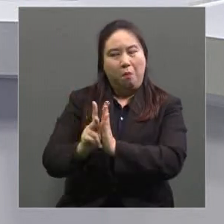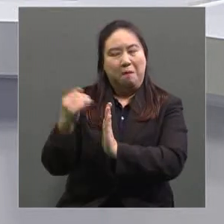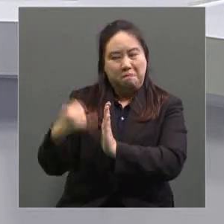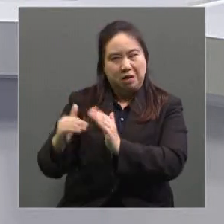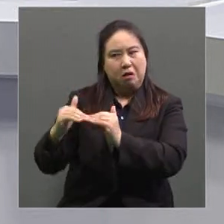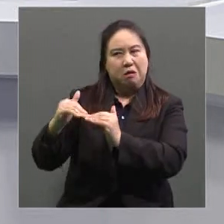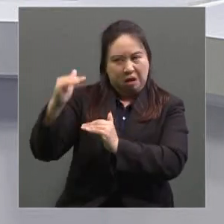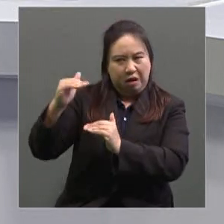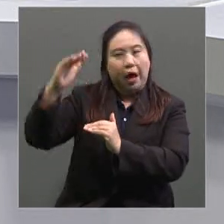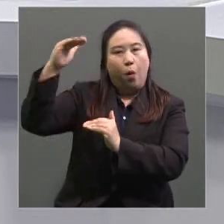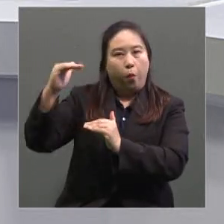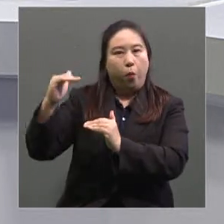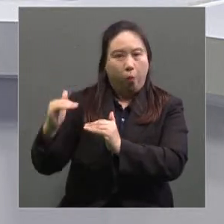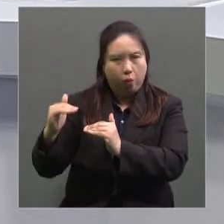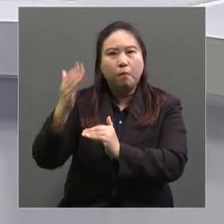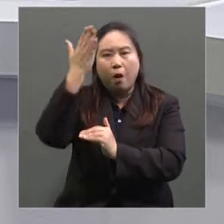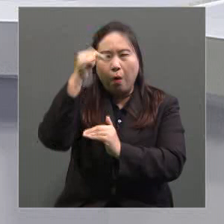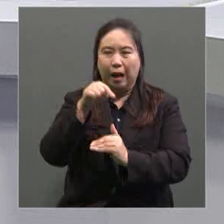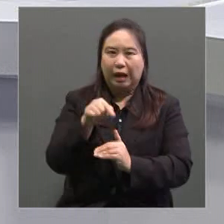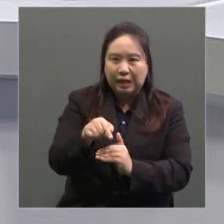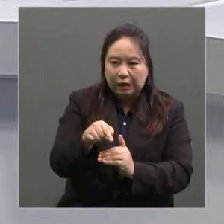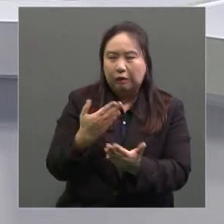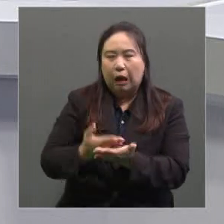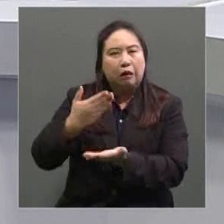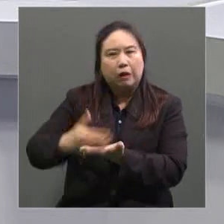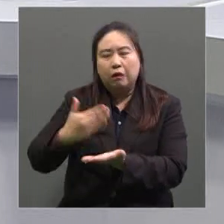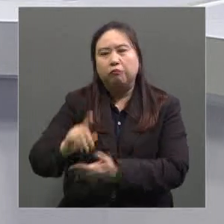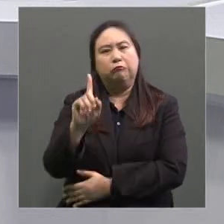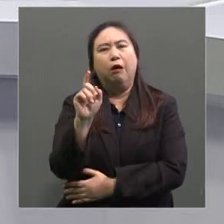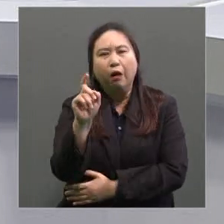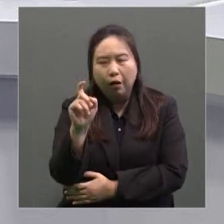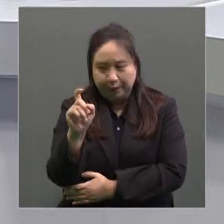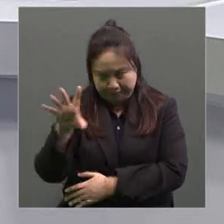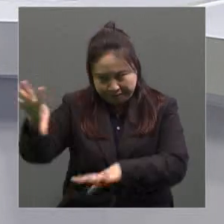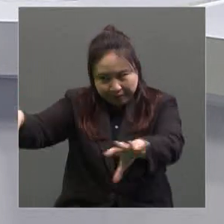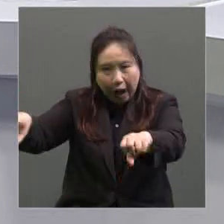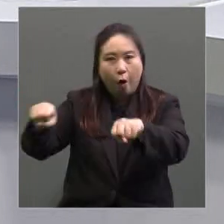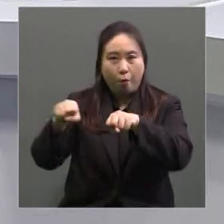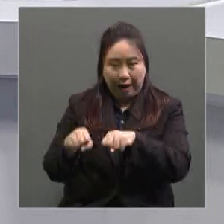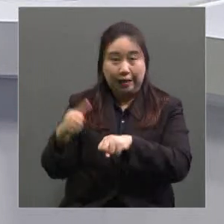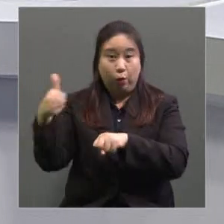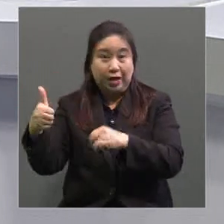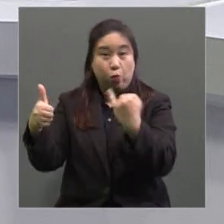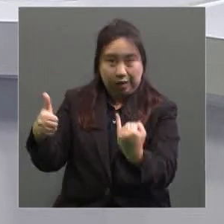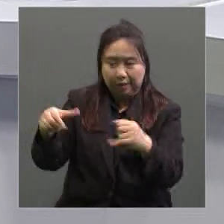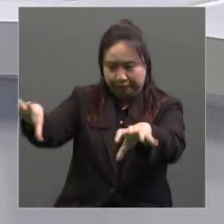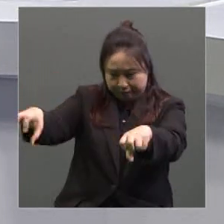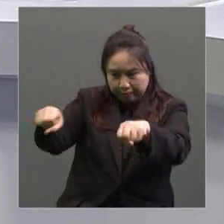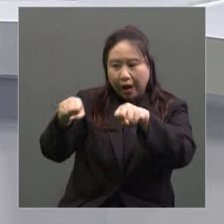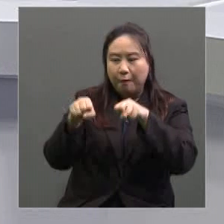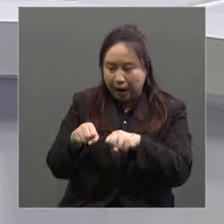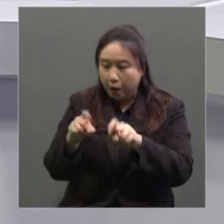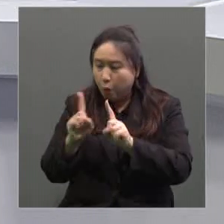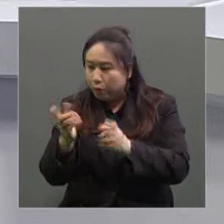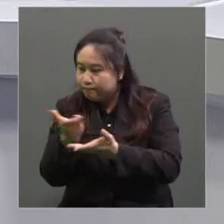าหนี้ก็ไม่มีทางได้เงินหรอกเพราะว่าลูกหนี้ก็ไม่มีปัญญาจ่ายก็พาเข้ามาอยู่ตรงกลางไกล่เกลี่ยกันที่คุณจะ